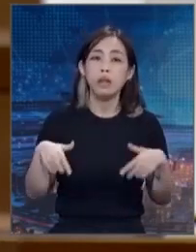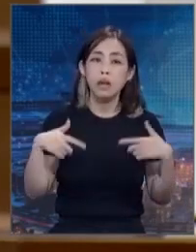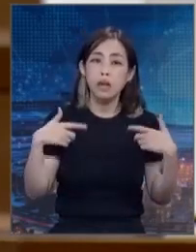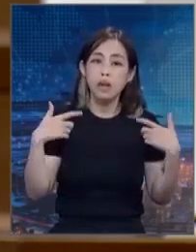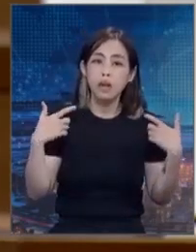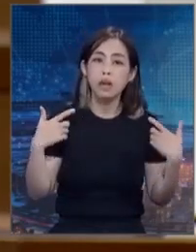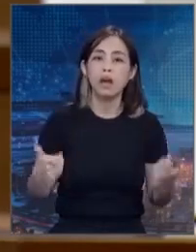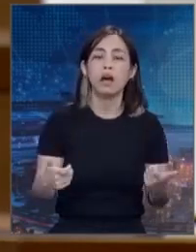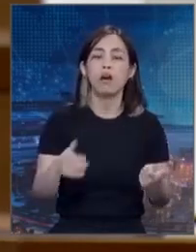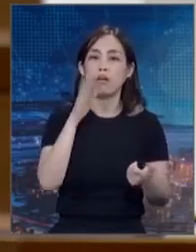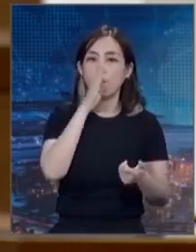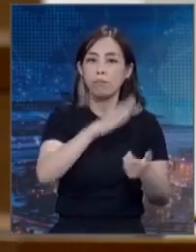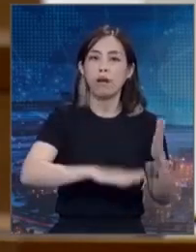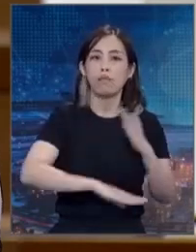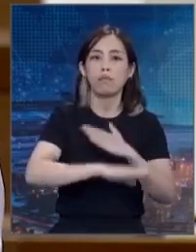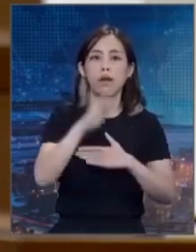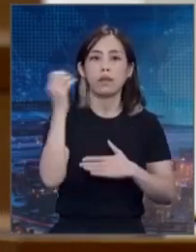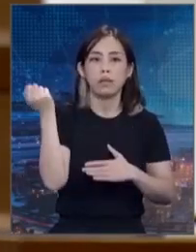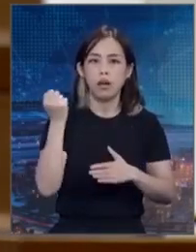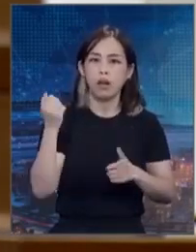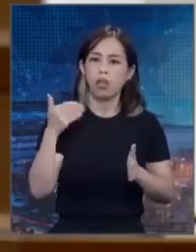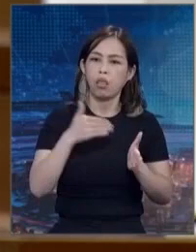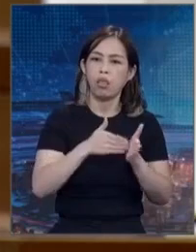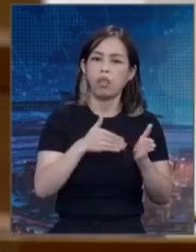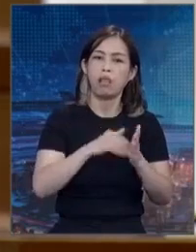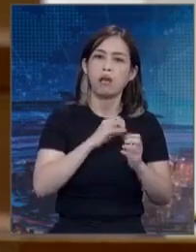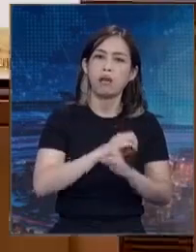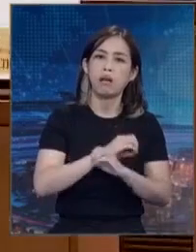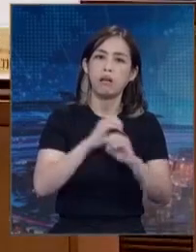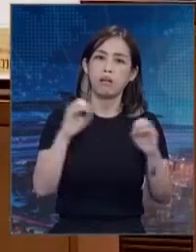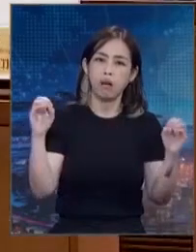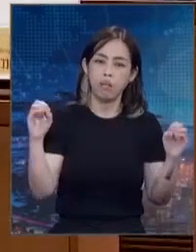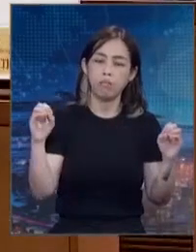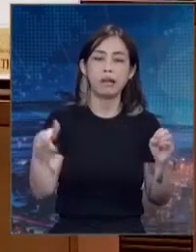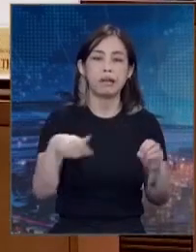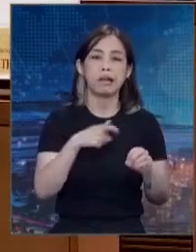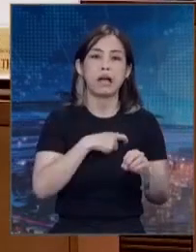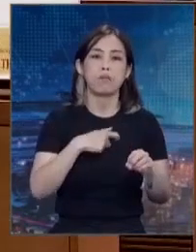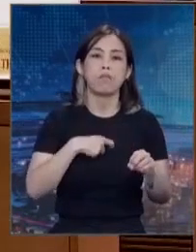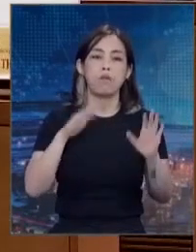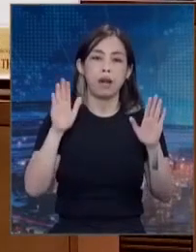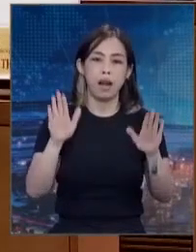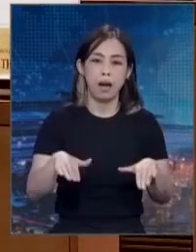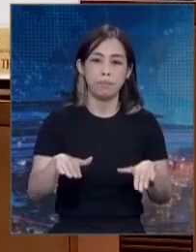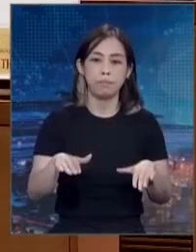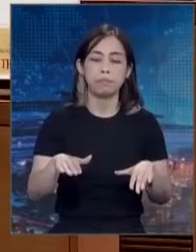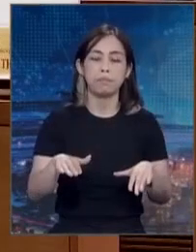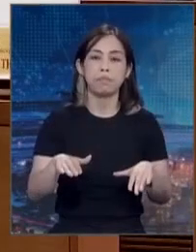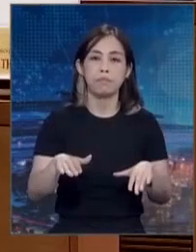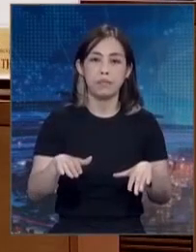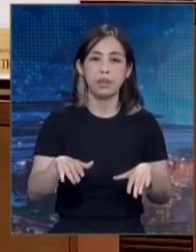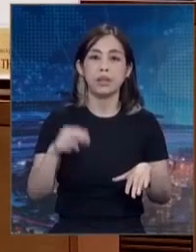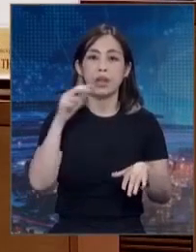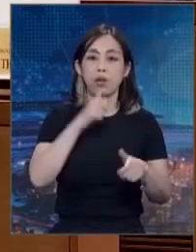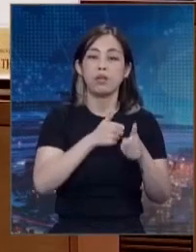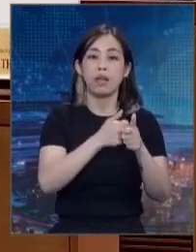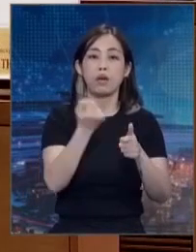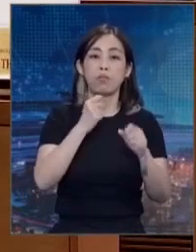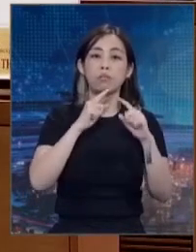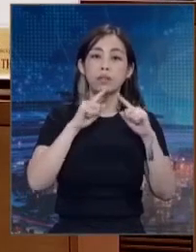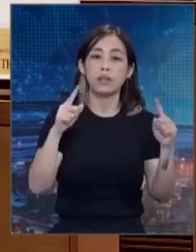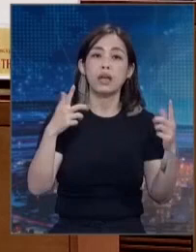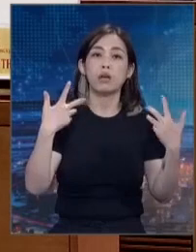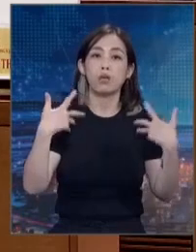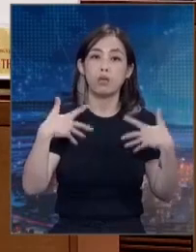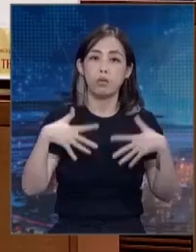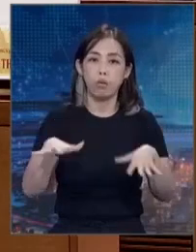là kinh tế phát triển, để đảm bảo cho không vướng khi gói cầu cán bộ làm. Mà khi cán bộ làm ấy mà gói cổ là thực hiện theo đúng lãnh đạo chỉ đạo rồi thì